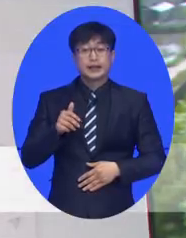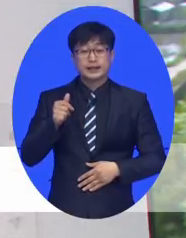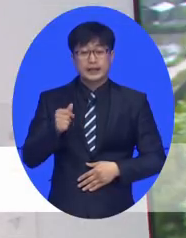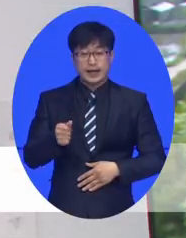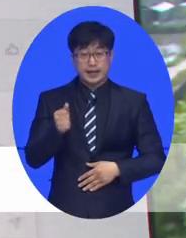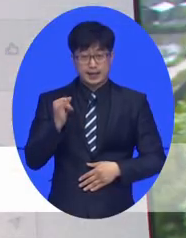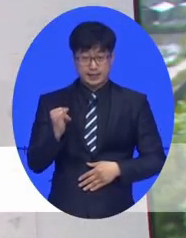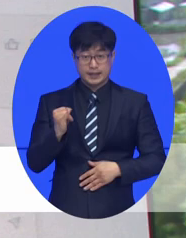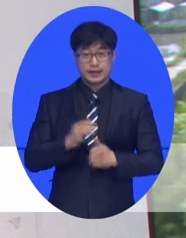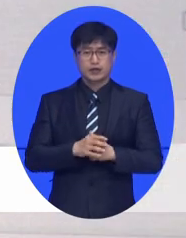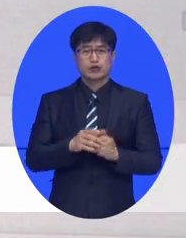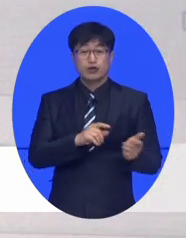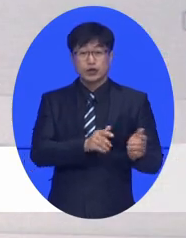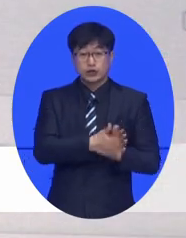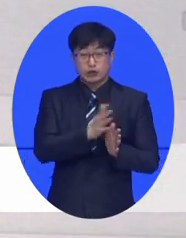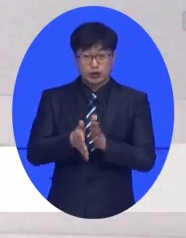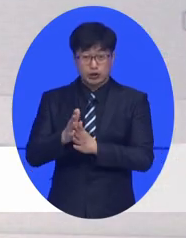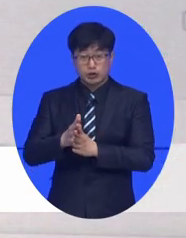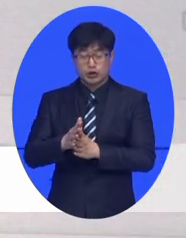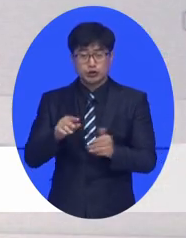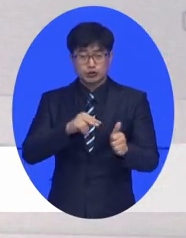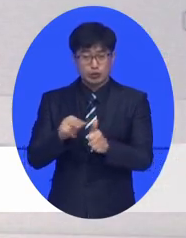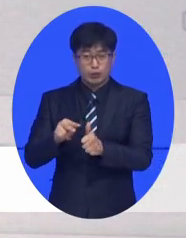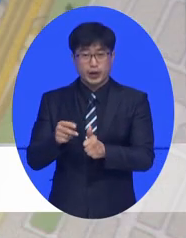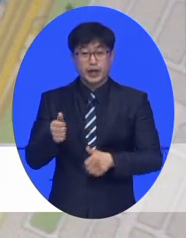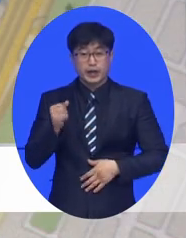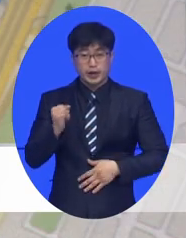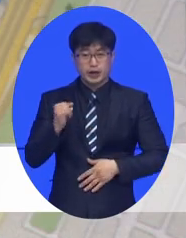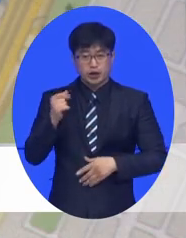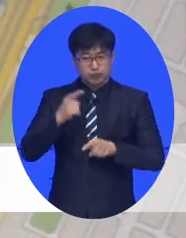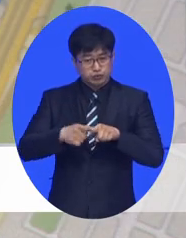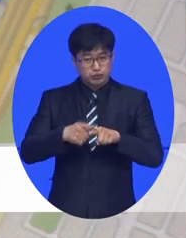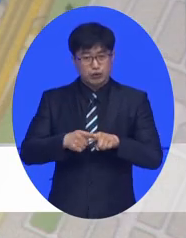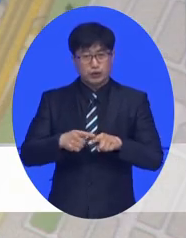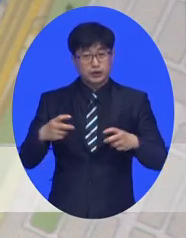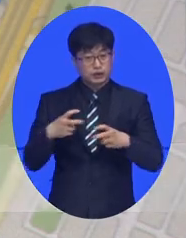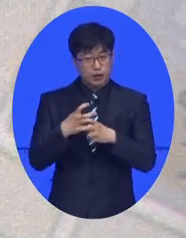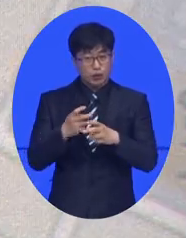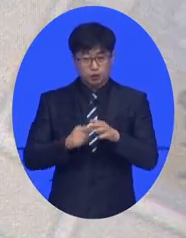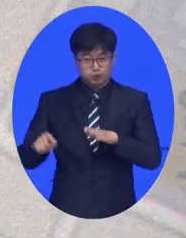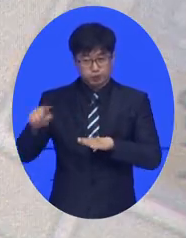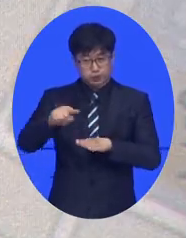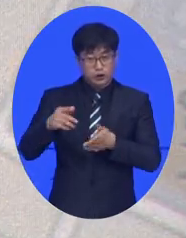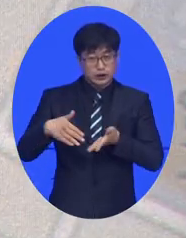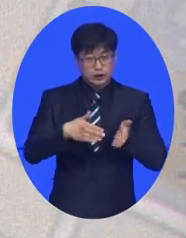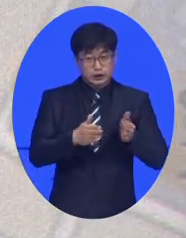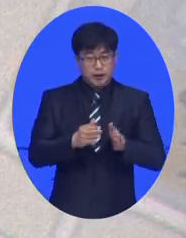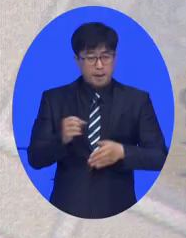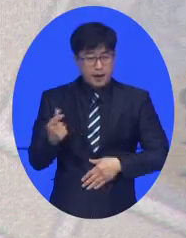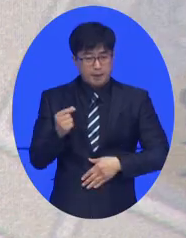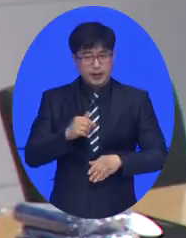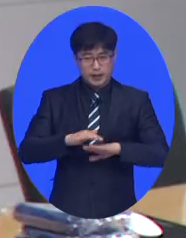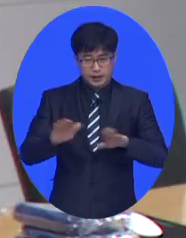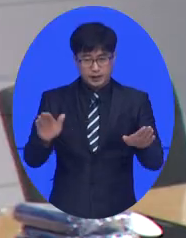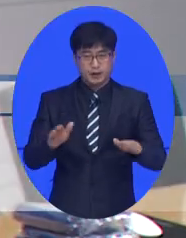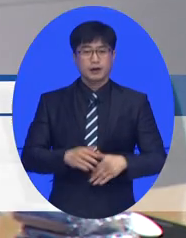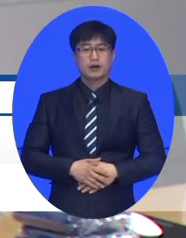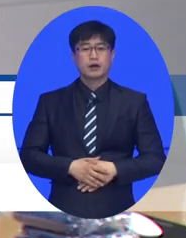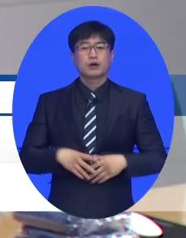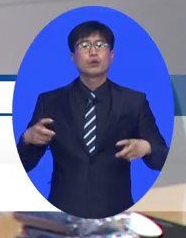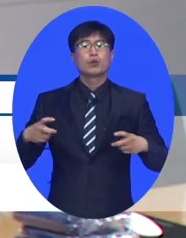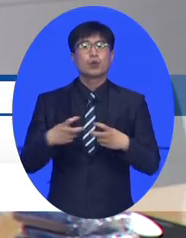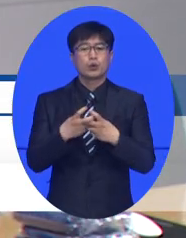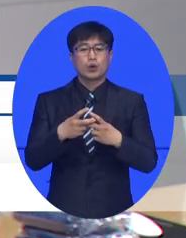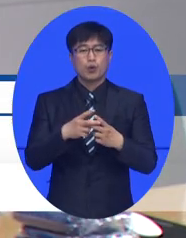각 기관에서 넘어온 정보를 챗GPT로 분석하고 사고 상황과 우회로 등을 신속하게 전파하는 겁니다.